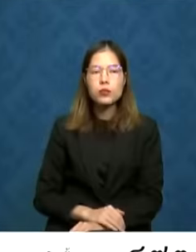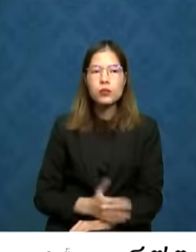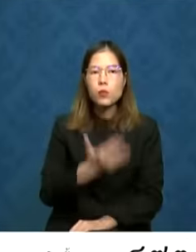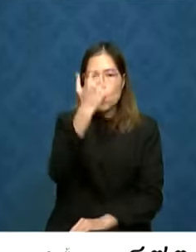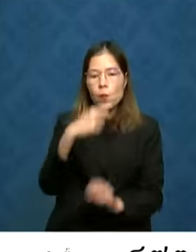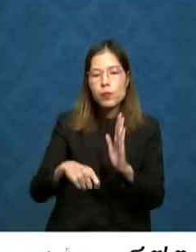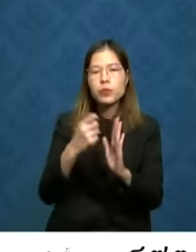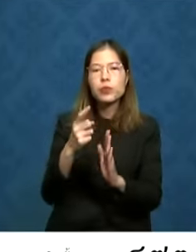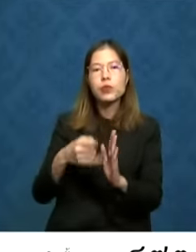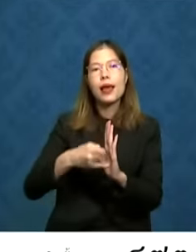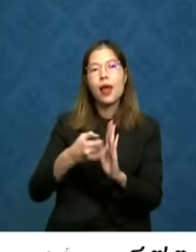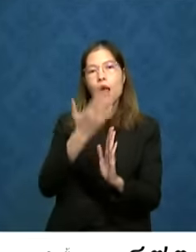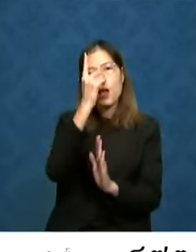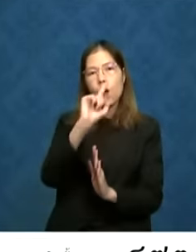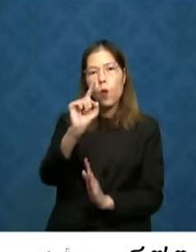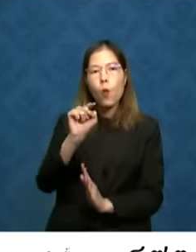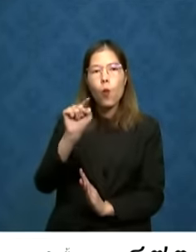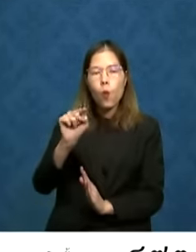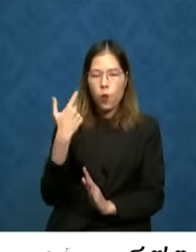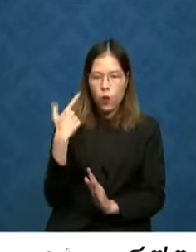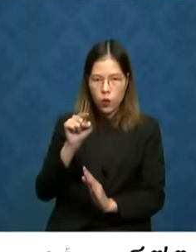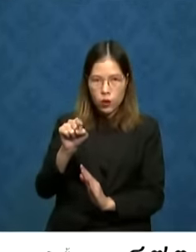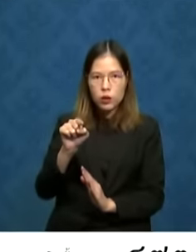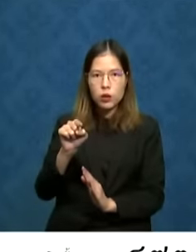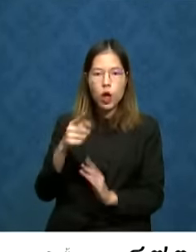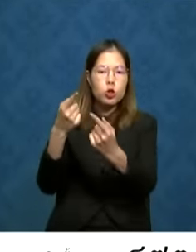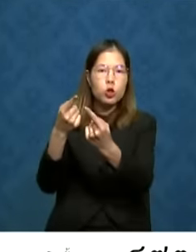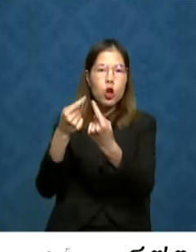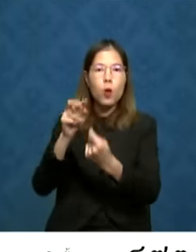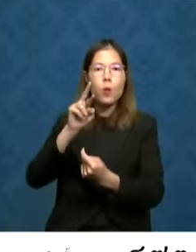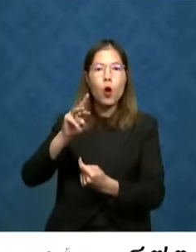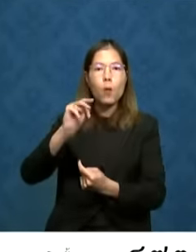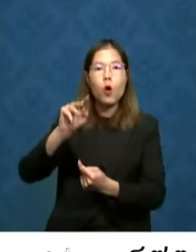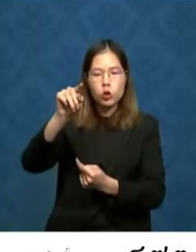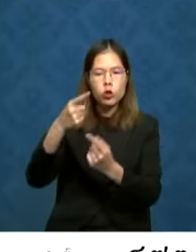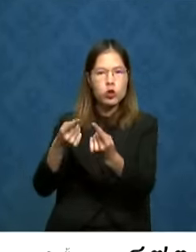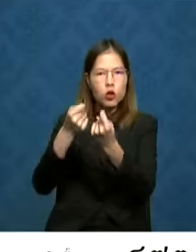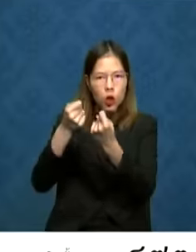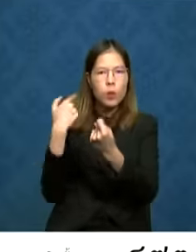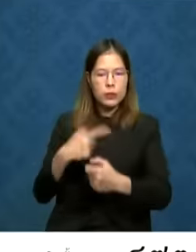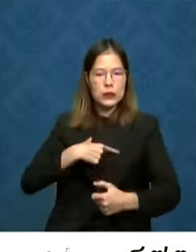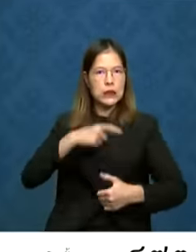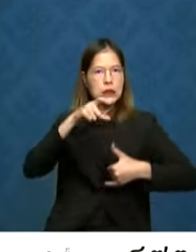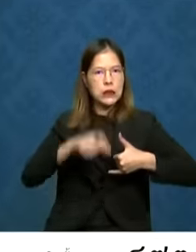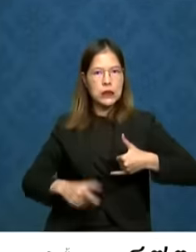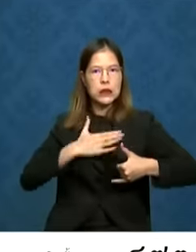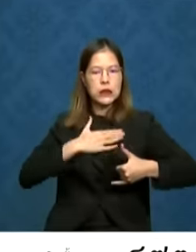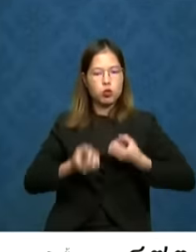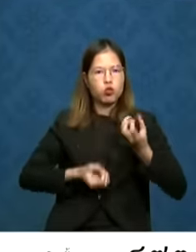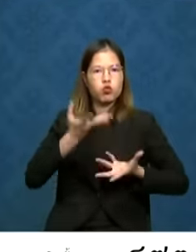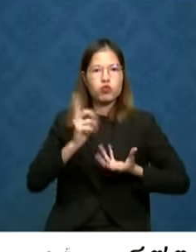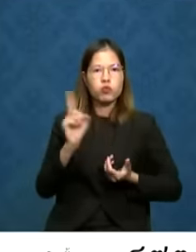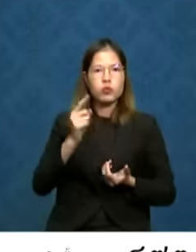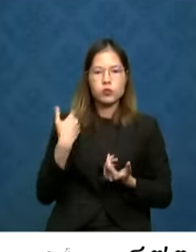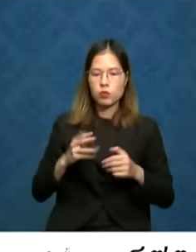เหตผลงง่ายเลยก็คือท่านให้ที่ตอบค happeningพูดถึงเรื่องคุรัษณะขผมเต็ไปหมดโดยที่